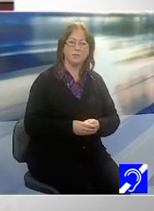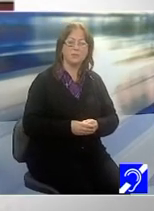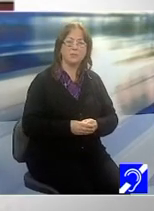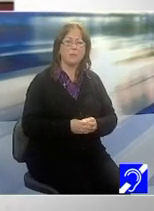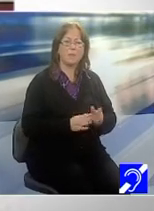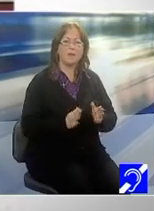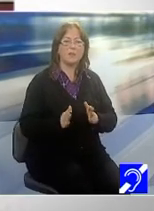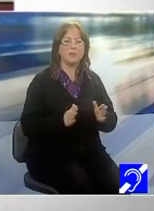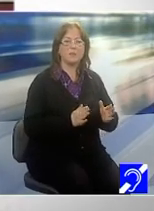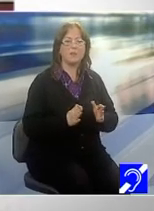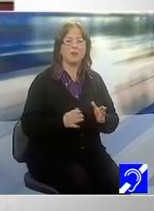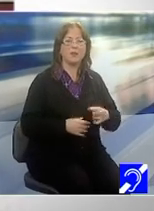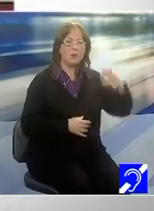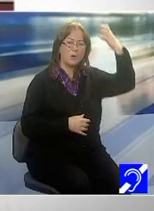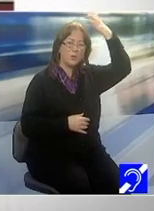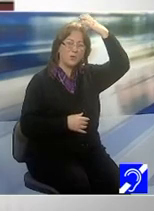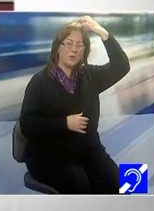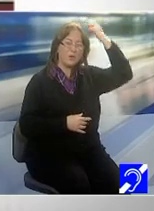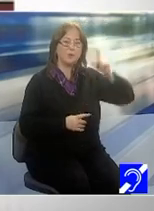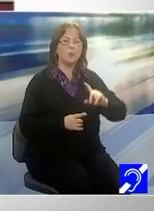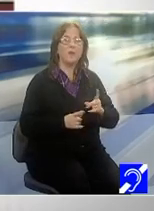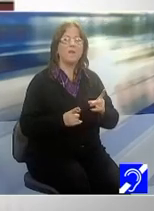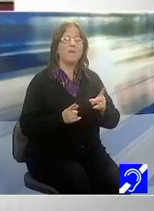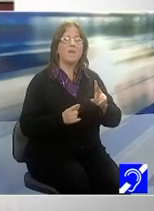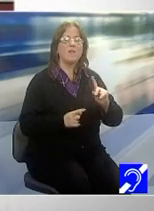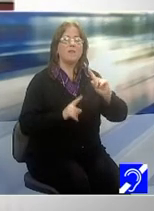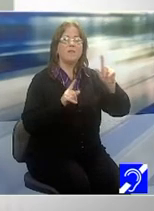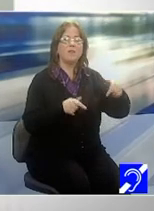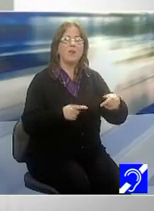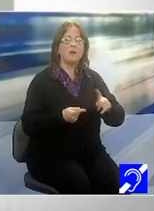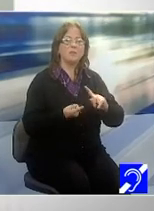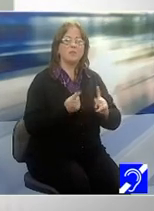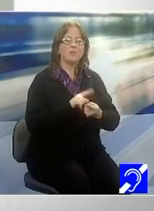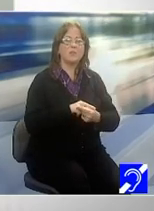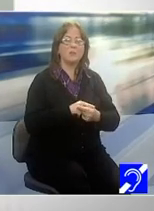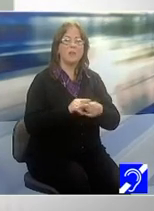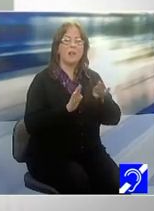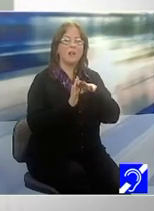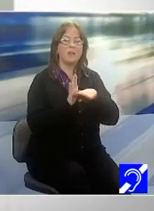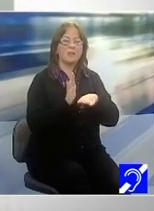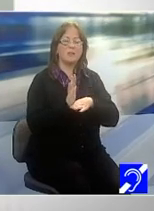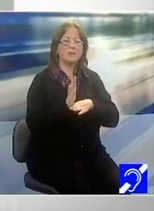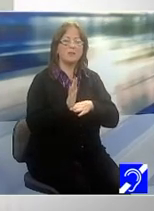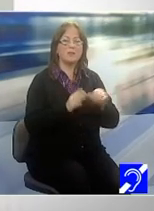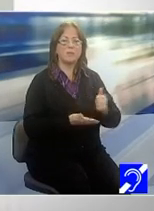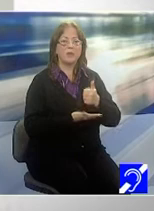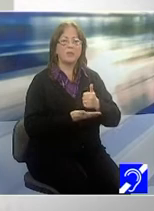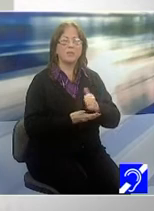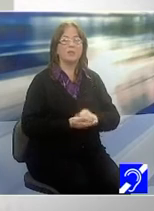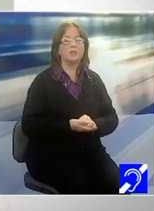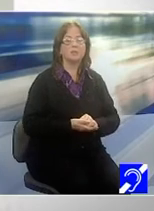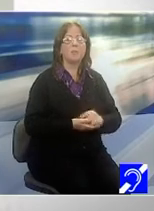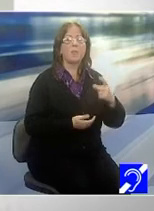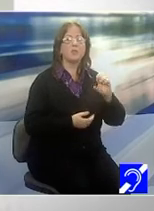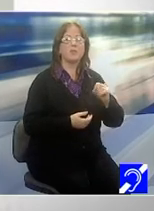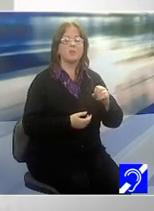modifica guvernul lista de priorități? Ce se întâmplă? Dacian Cioloș a făcut turul partidelor cam de două